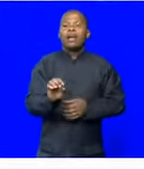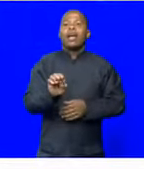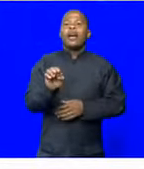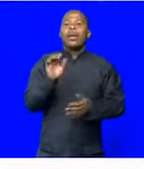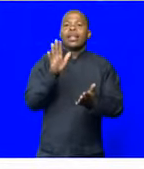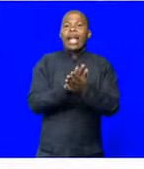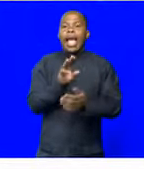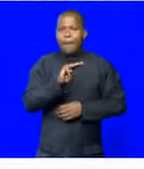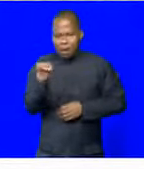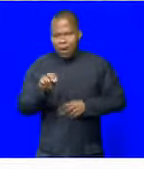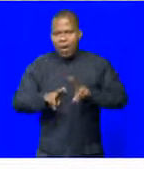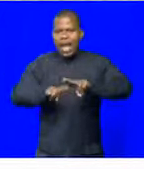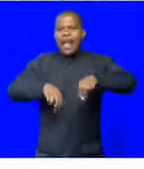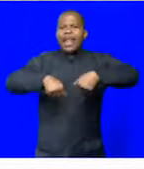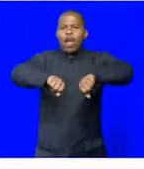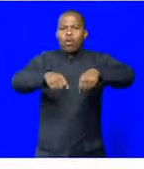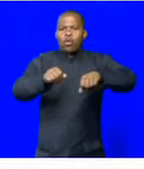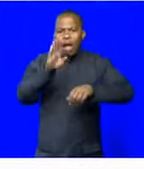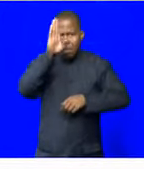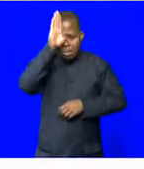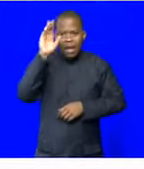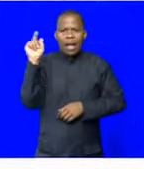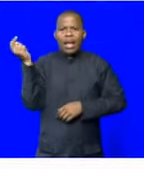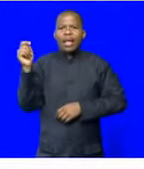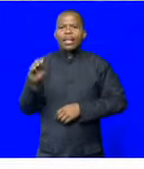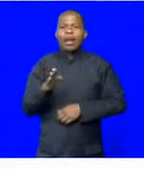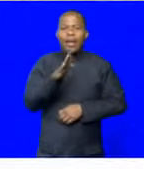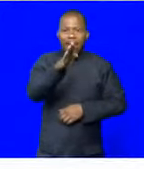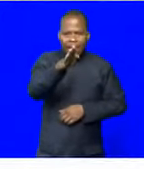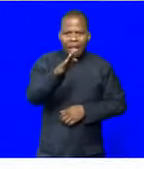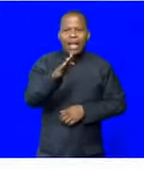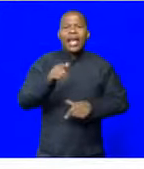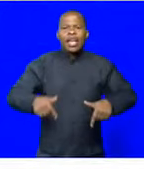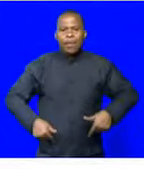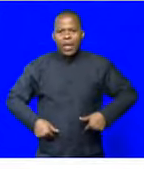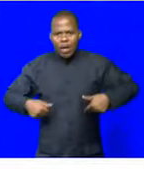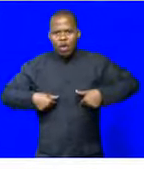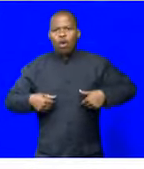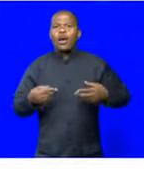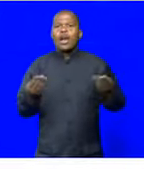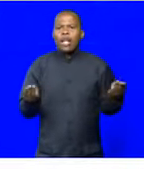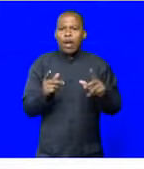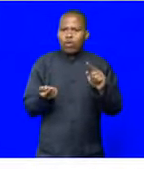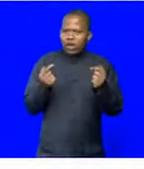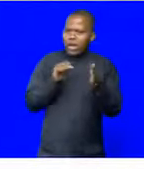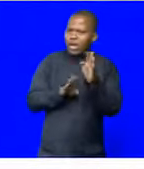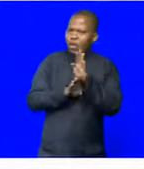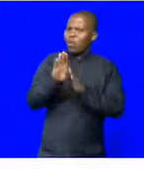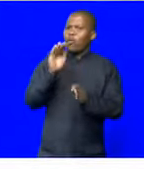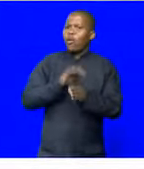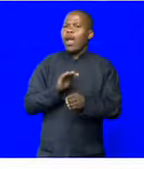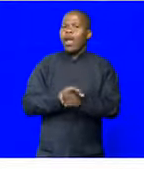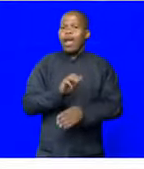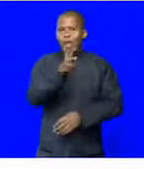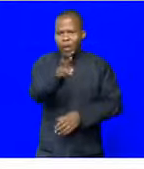letahlukene endzaweni yasenhlambeni letawusita kuthuthukisa sive siphinze sikhone kufinyelela etindzaweni letiniketa